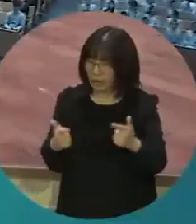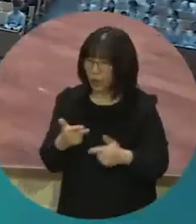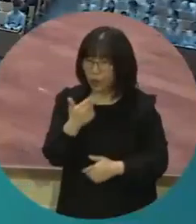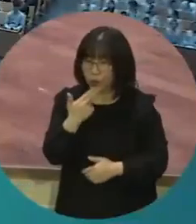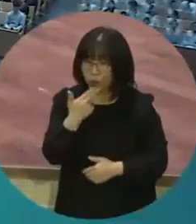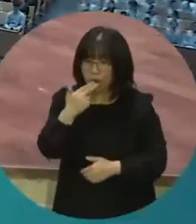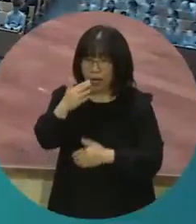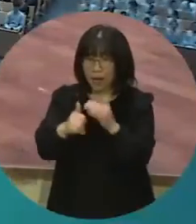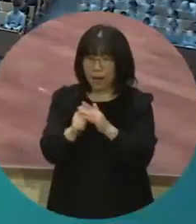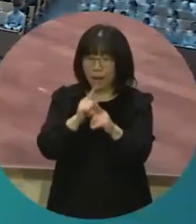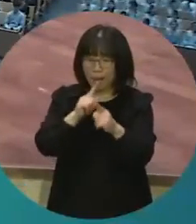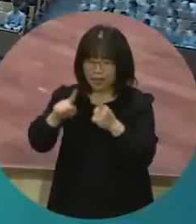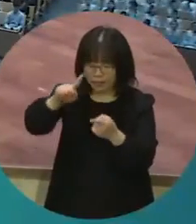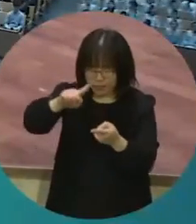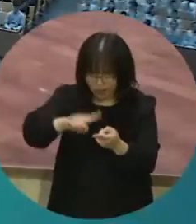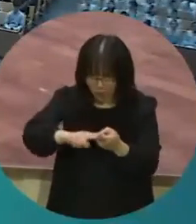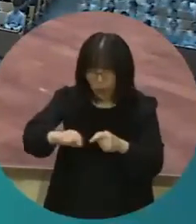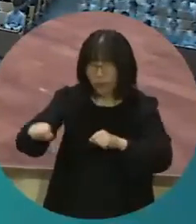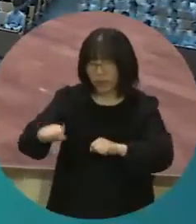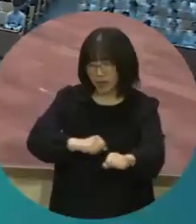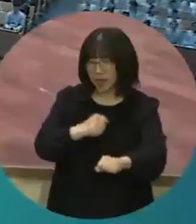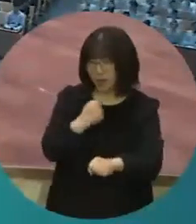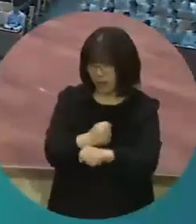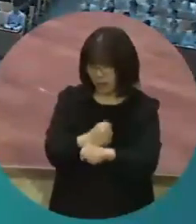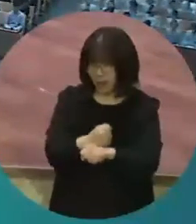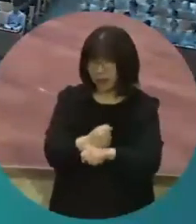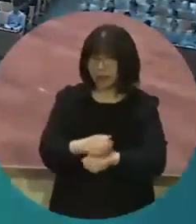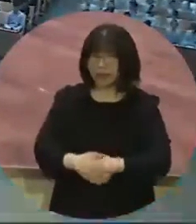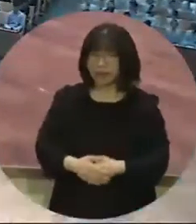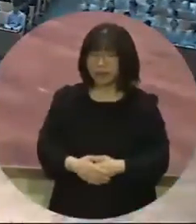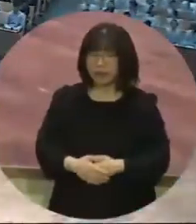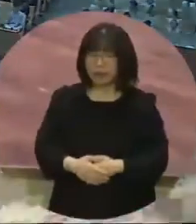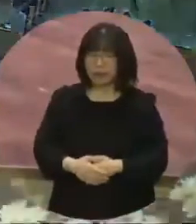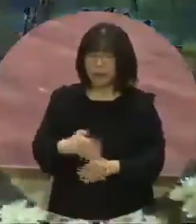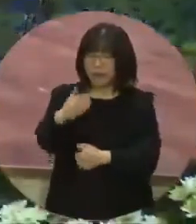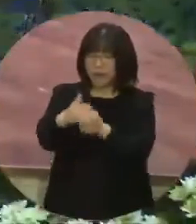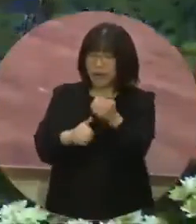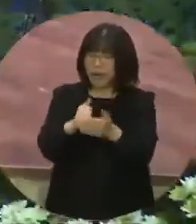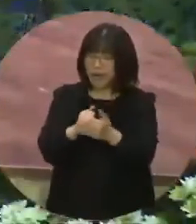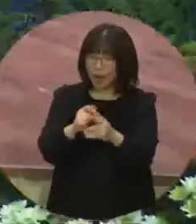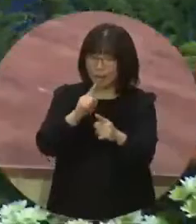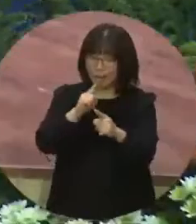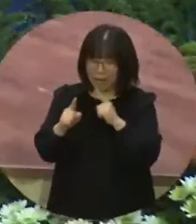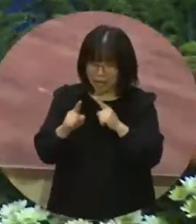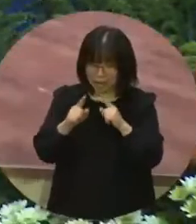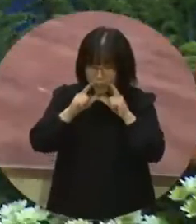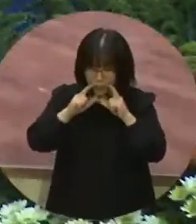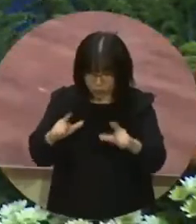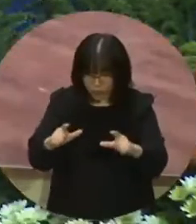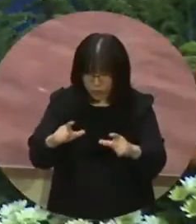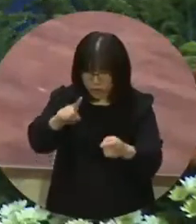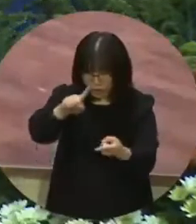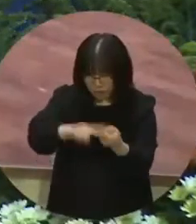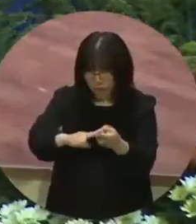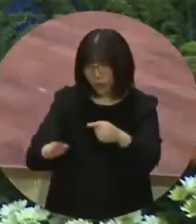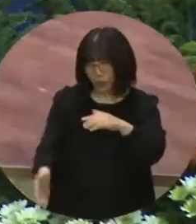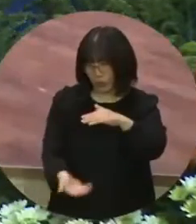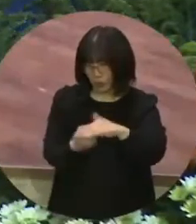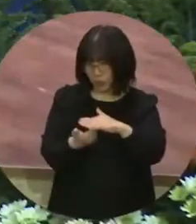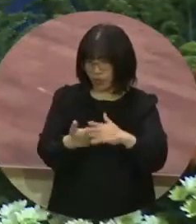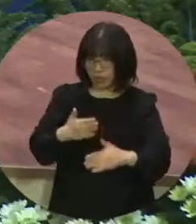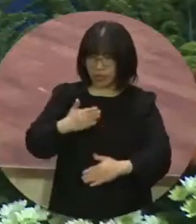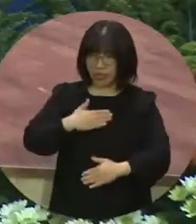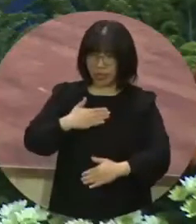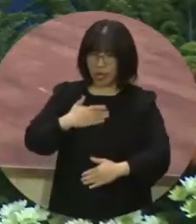말씀을 실행하지 않으시랴. 그 말씀하신 실행하지 않겠느냐. 보세요. 이 부족한